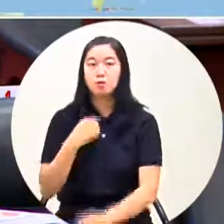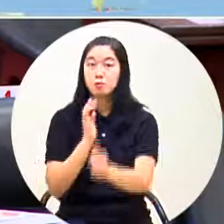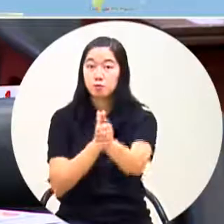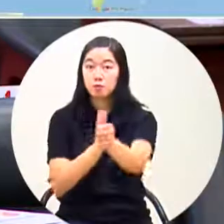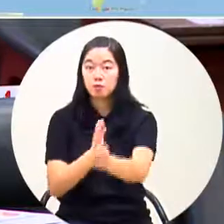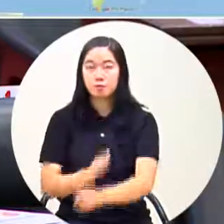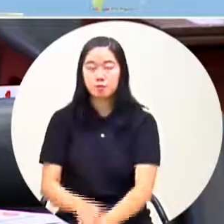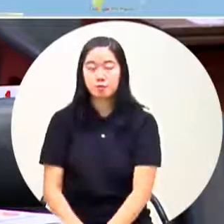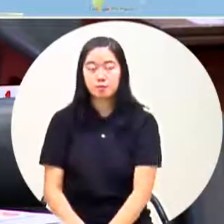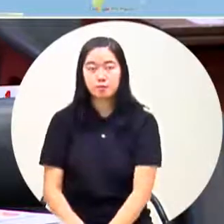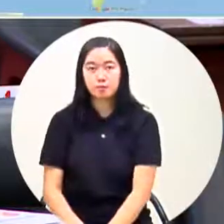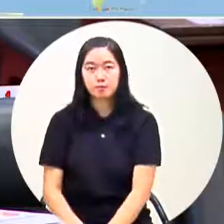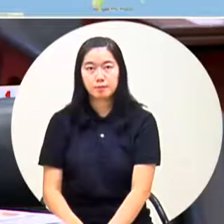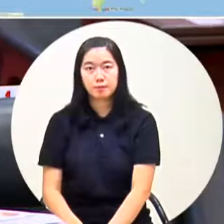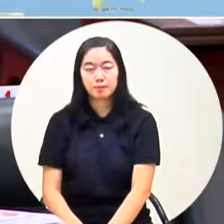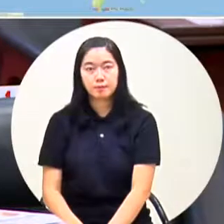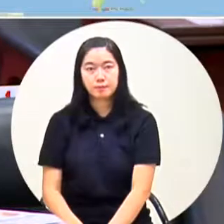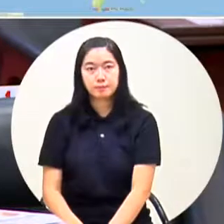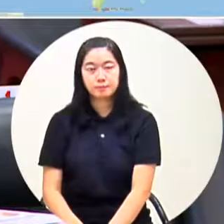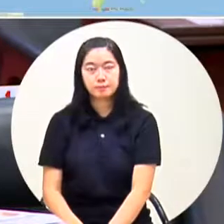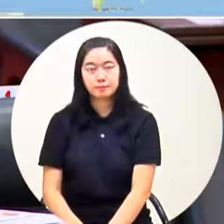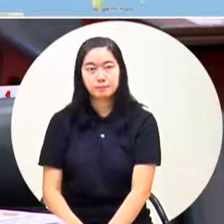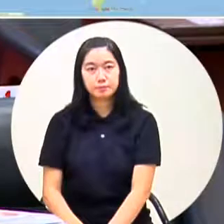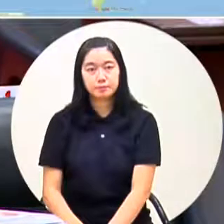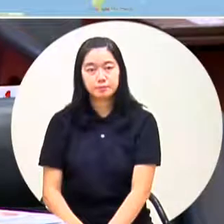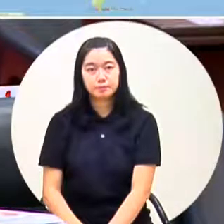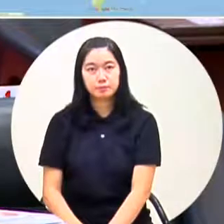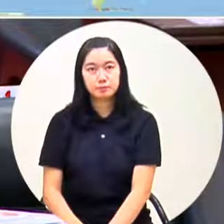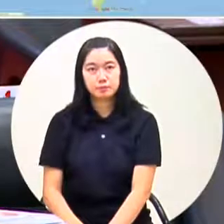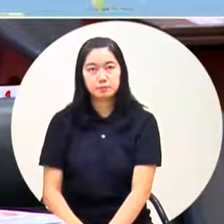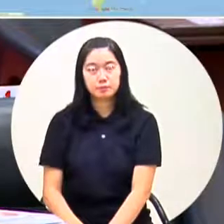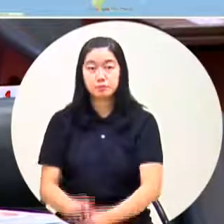啊，蔡局长哦，啊，未来我们的